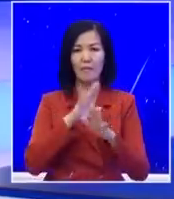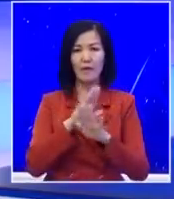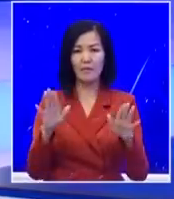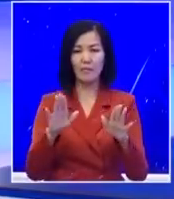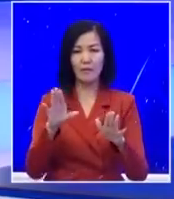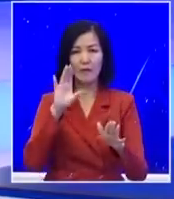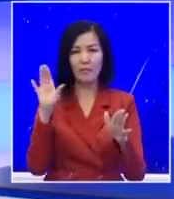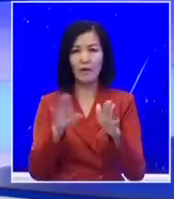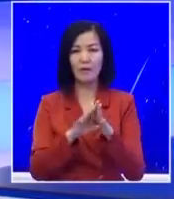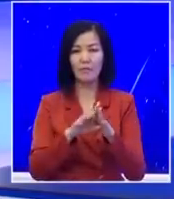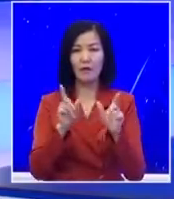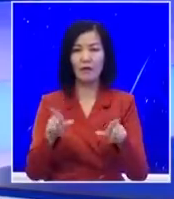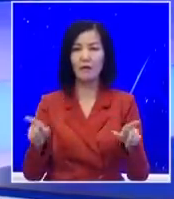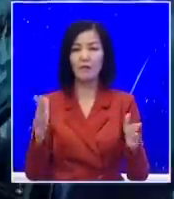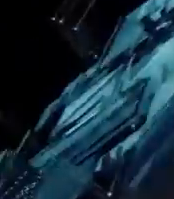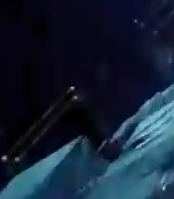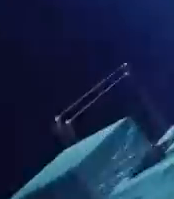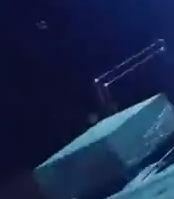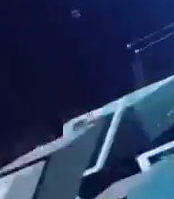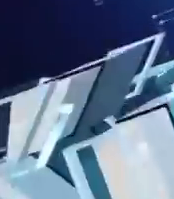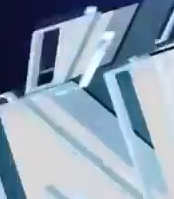жүргендер әлі де аз емес.